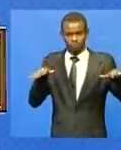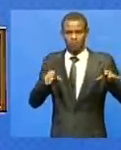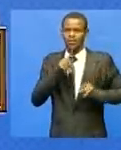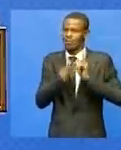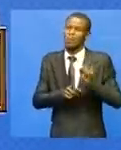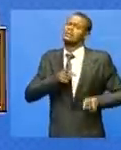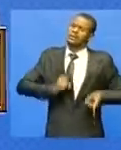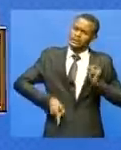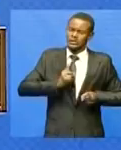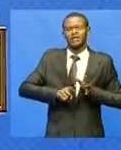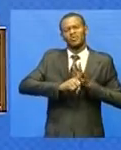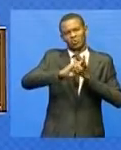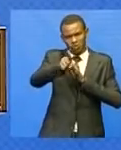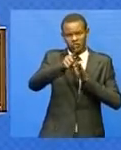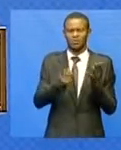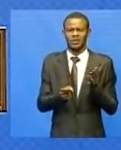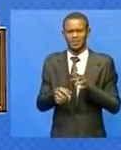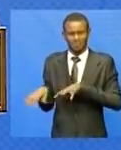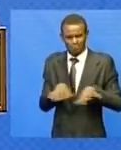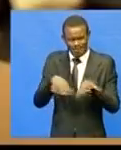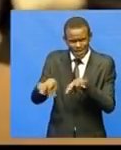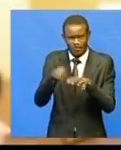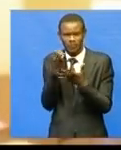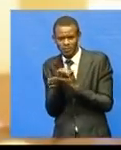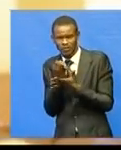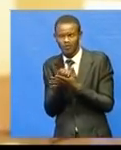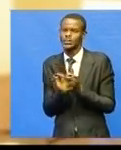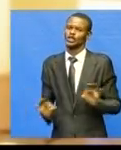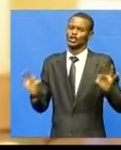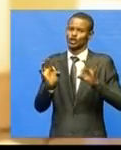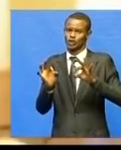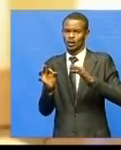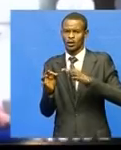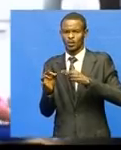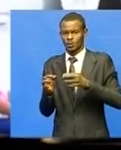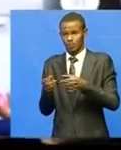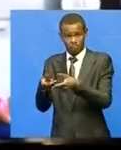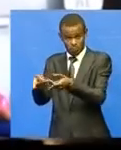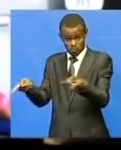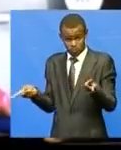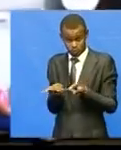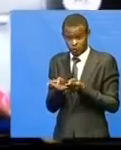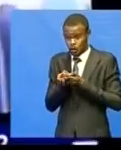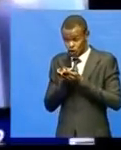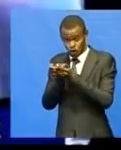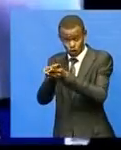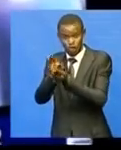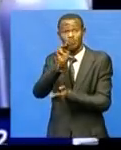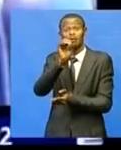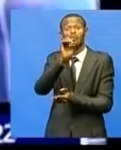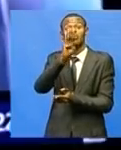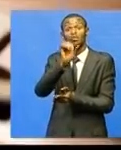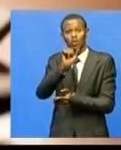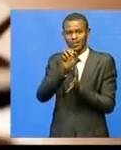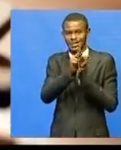activités économiques, notamment dans les ports de Kalundu et de Moba. Le Premier ministre, chef du gouvernement, a